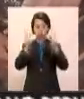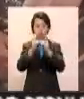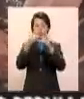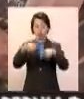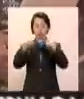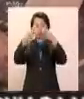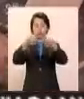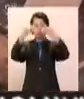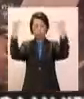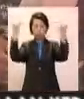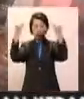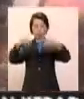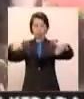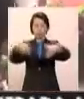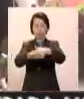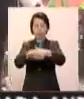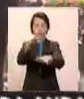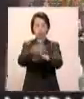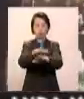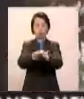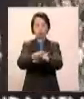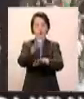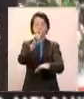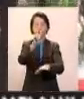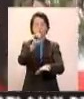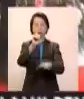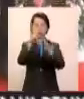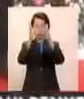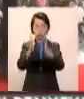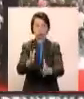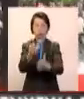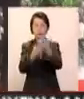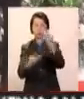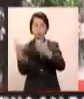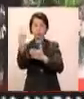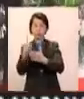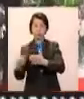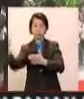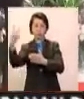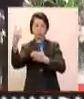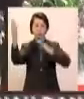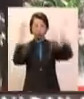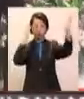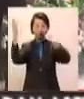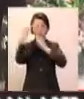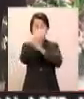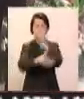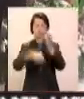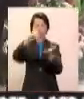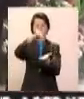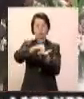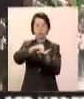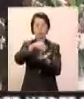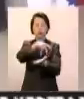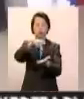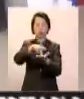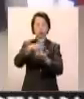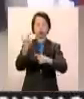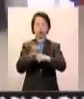perkahwinan secara beramai-ramai 20 pasangan polis diraja Malaysia dari seluruh negara di pusat latihan polis